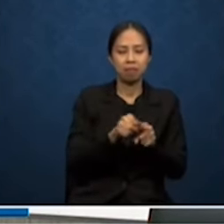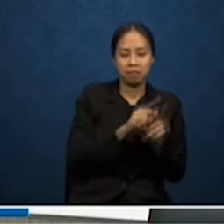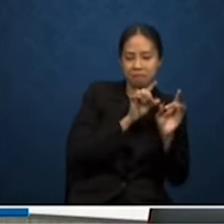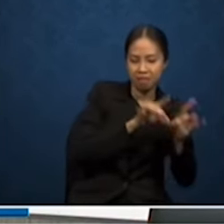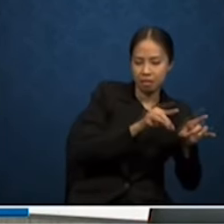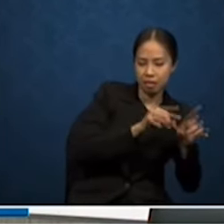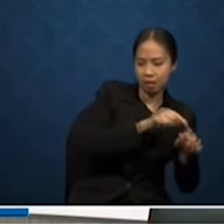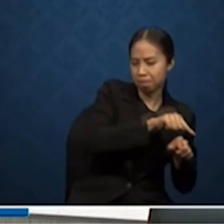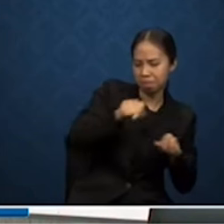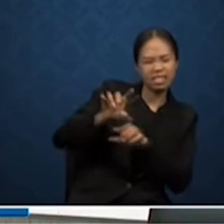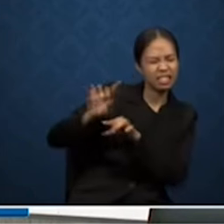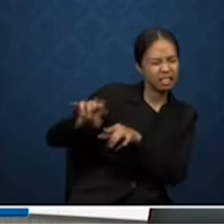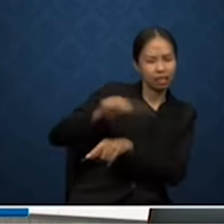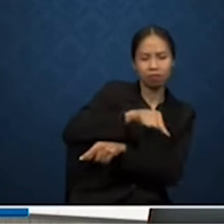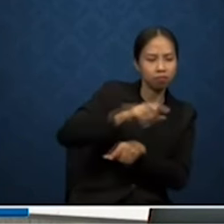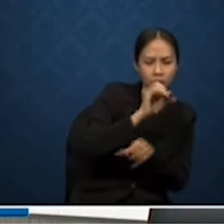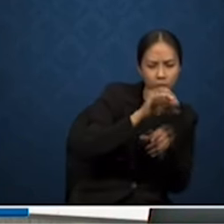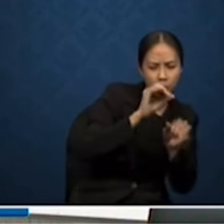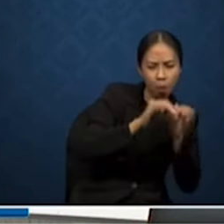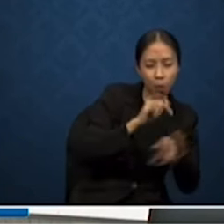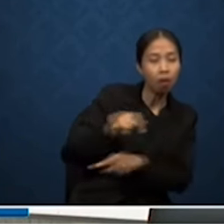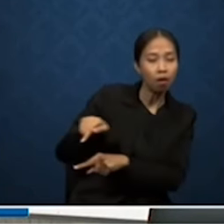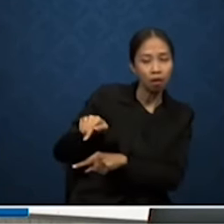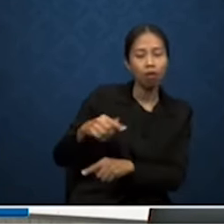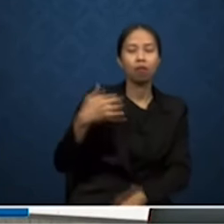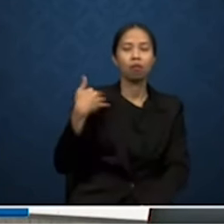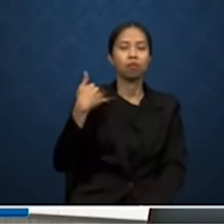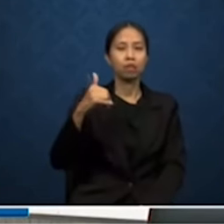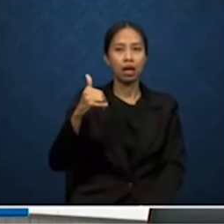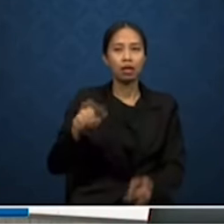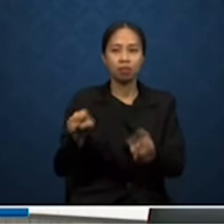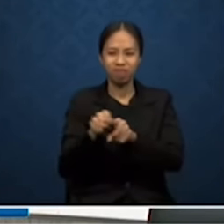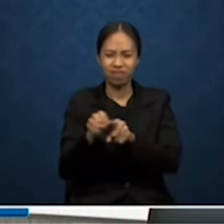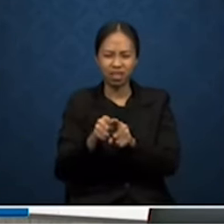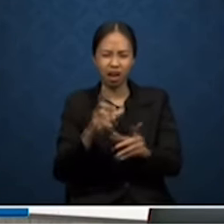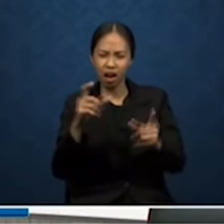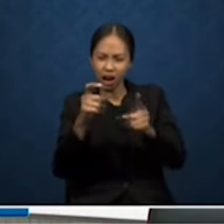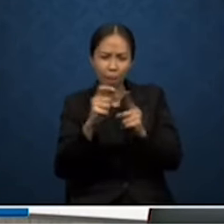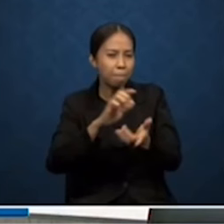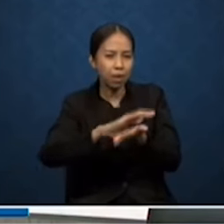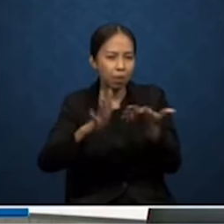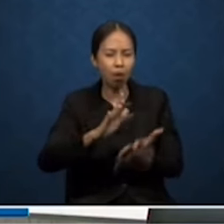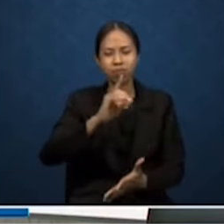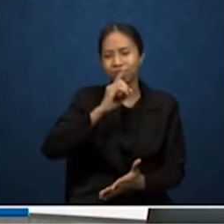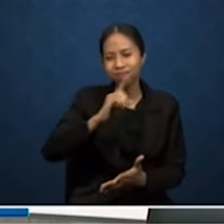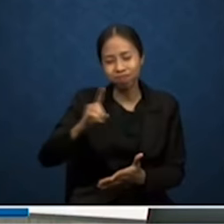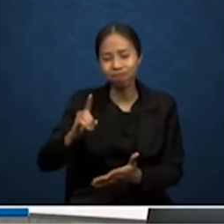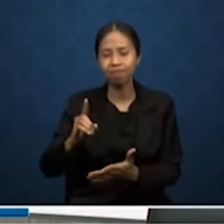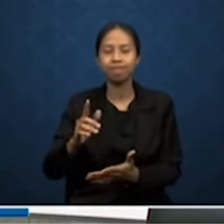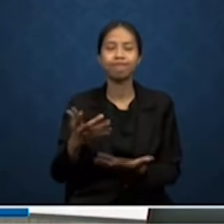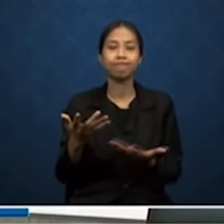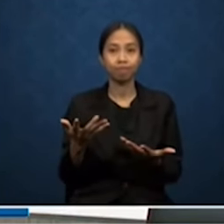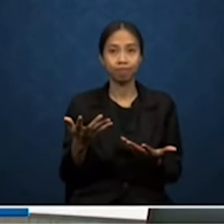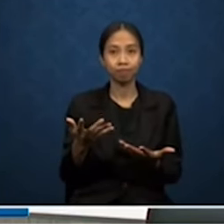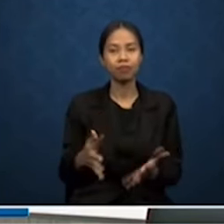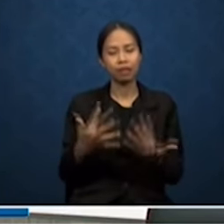ใดนะการแสดงความคิดเห็นอันนำไปสู่การใช้ถ้อยคำรุนแรงประนามหยามเหยียดซึ่งกันและกันนั้น